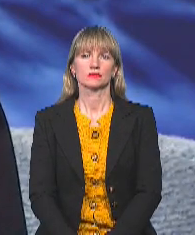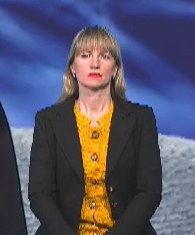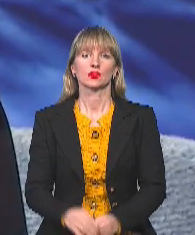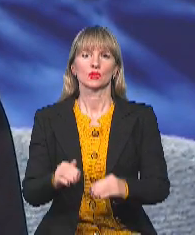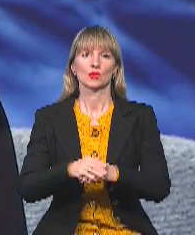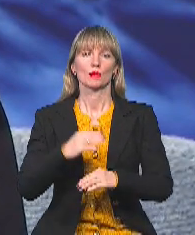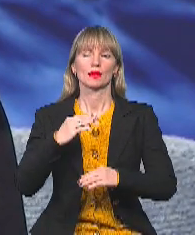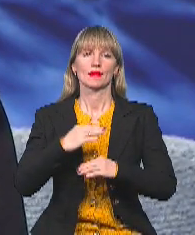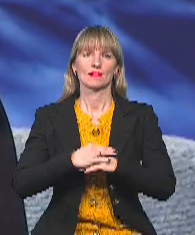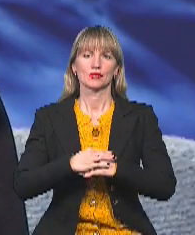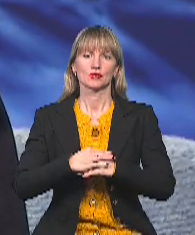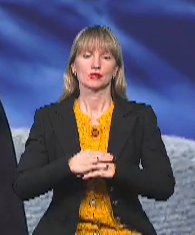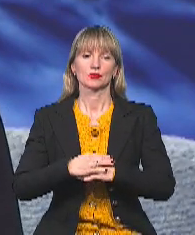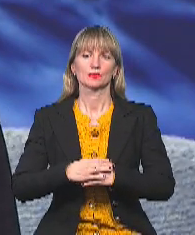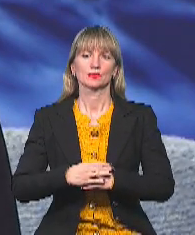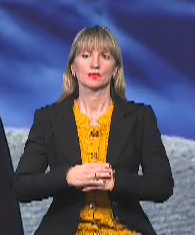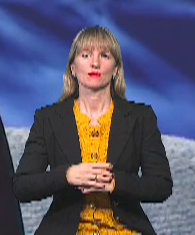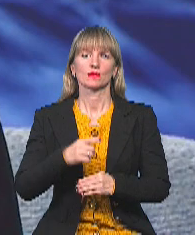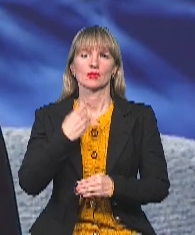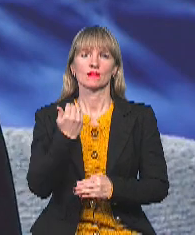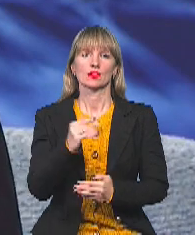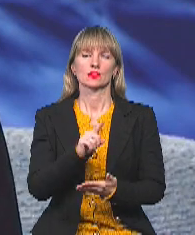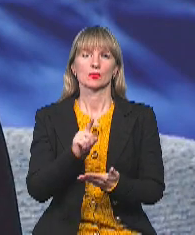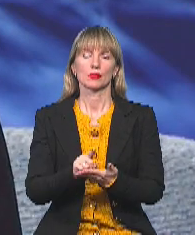Добрий вечір. Кажіть, будь ласка.